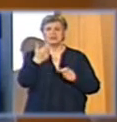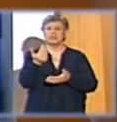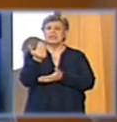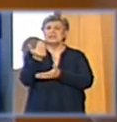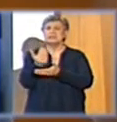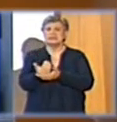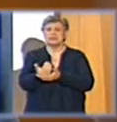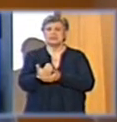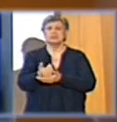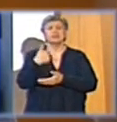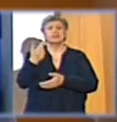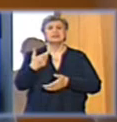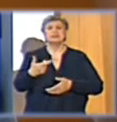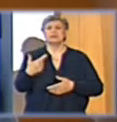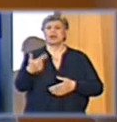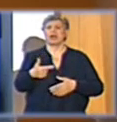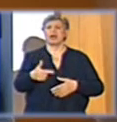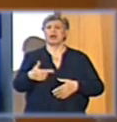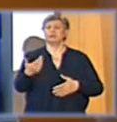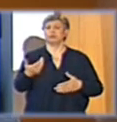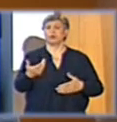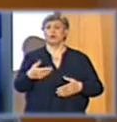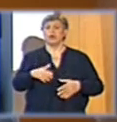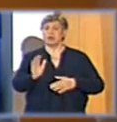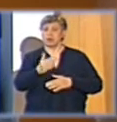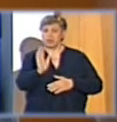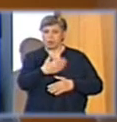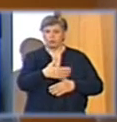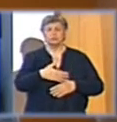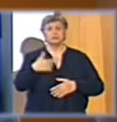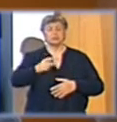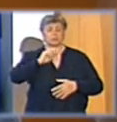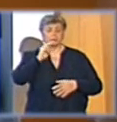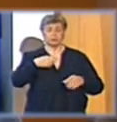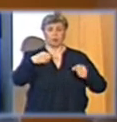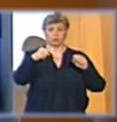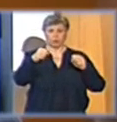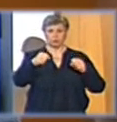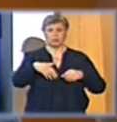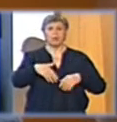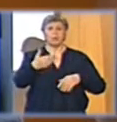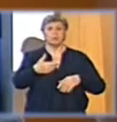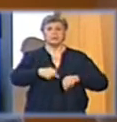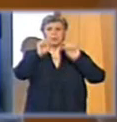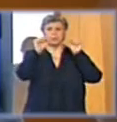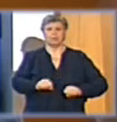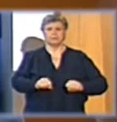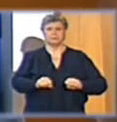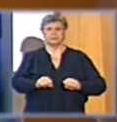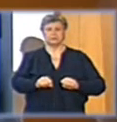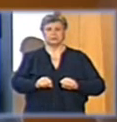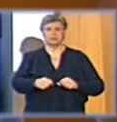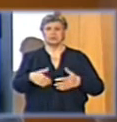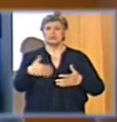υπήρξε άρνηση, στο τέλος έκλεισαν. Αν είναι να κλείσει μια εταιρεία και προκειμένου να κάνει ομαδικές απολύσεις θα